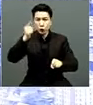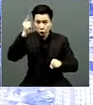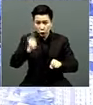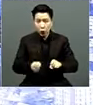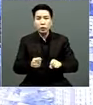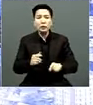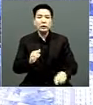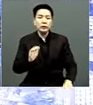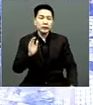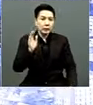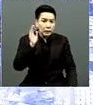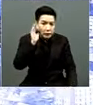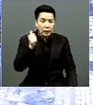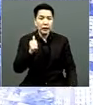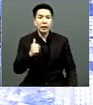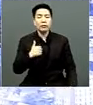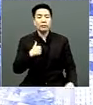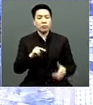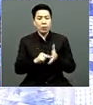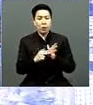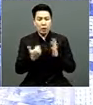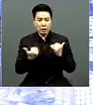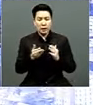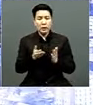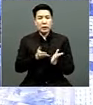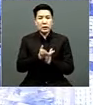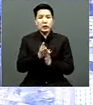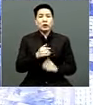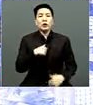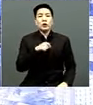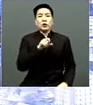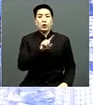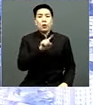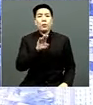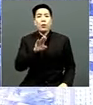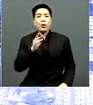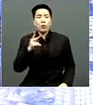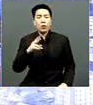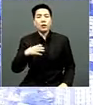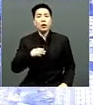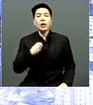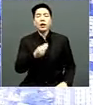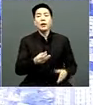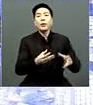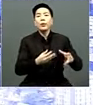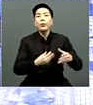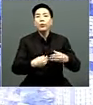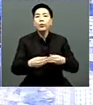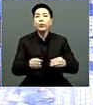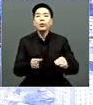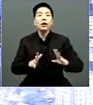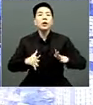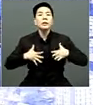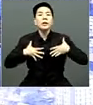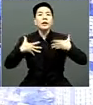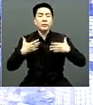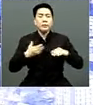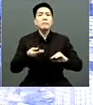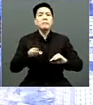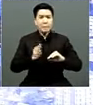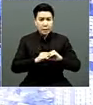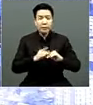ความไว้วางใจซึ่งกันและกันทางฝ่ายของทางสบคอยากให้ท่านได้มีการผ่อนคลายเพราะฉะนั้นในมาตรการ